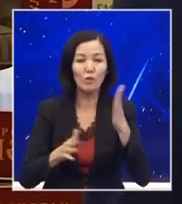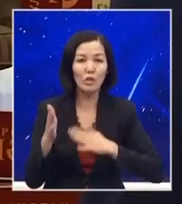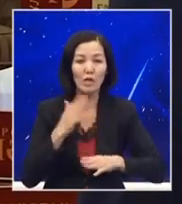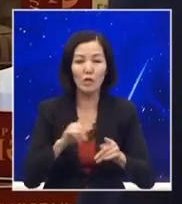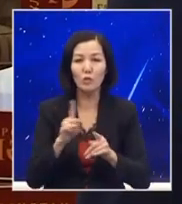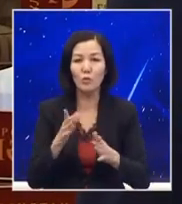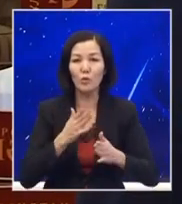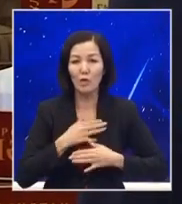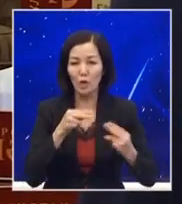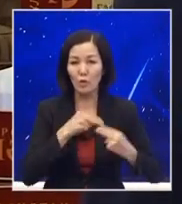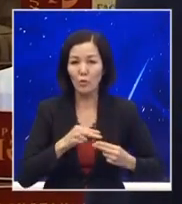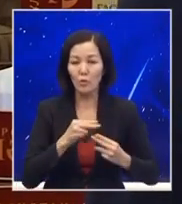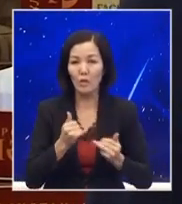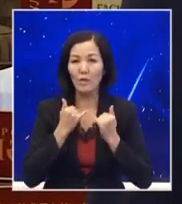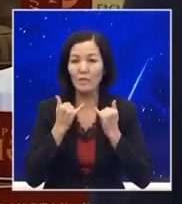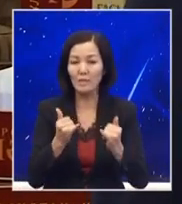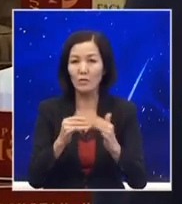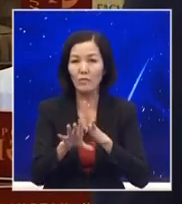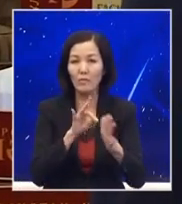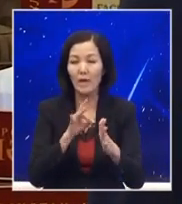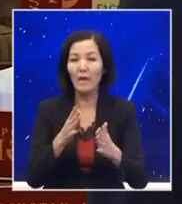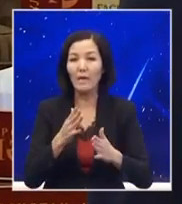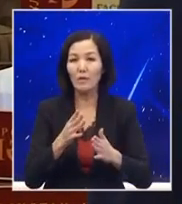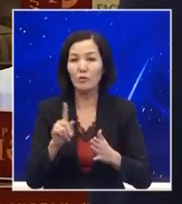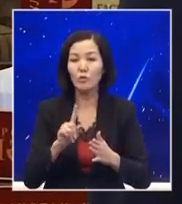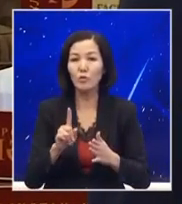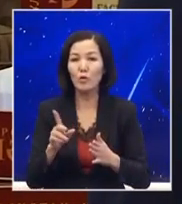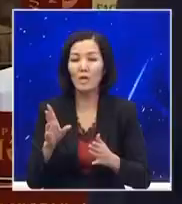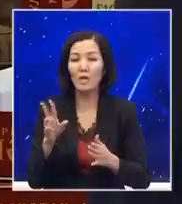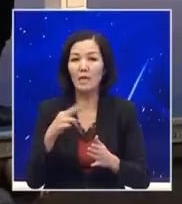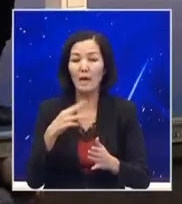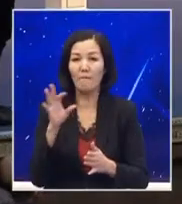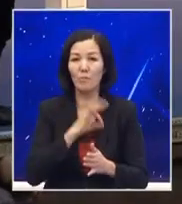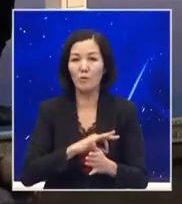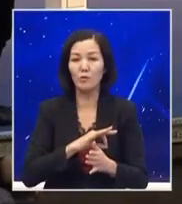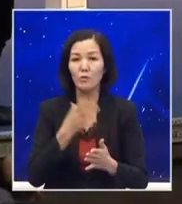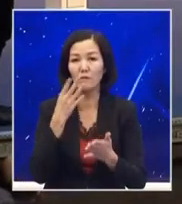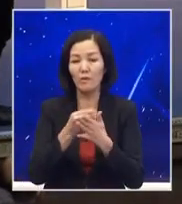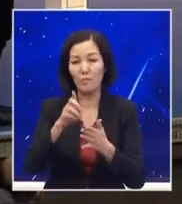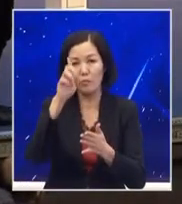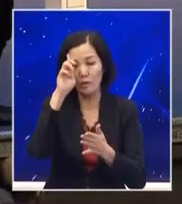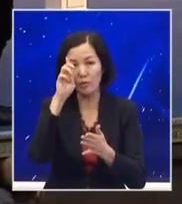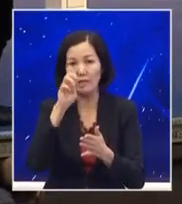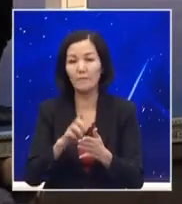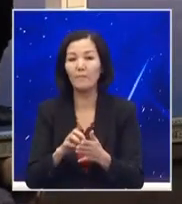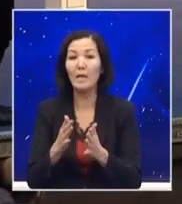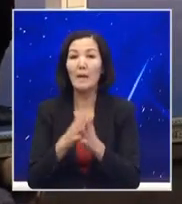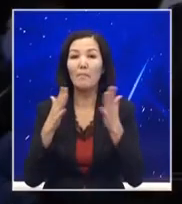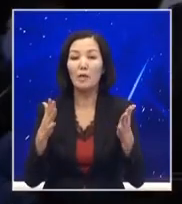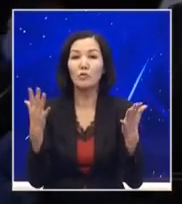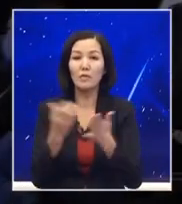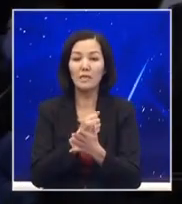то, что мой труд был оценен по достоинству. Я рад, что приношу пользу своей родине. Одним из самых высоких достижений для каждого